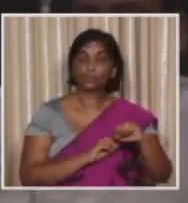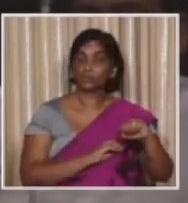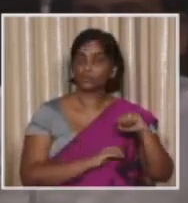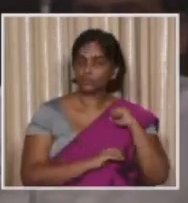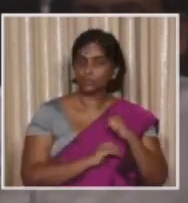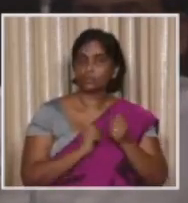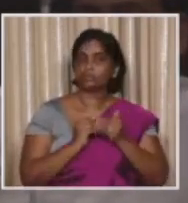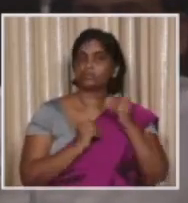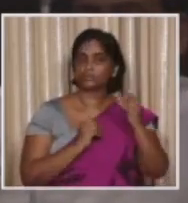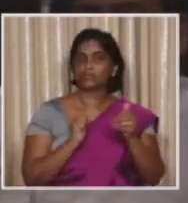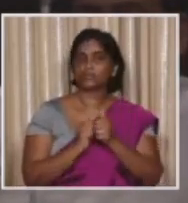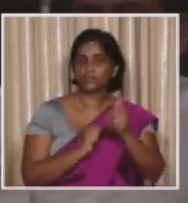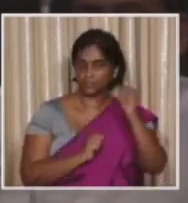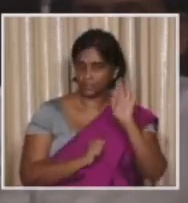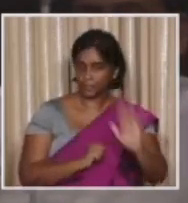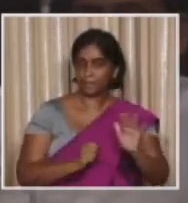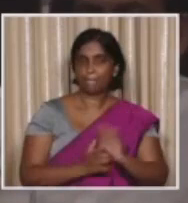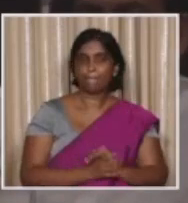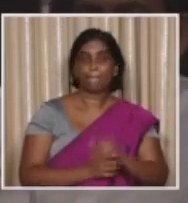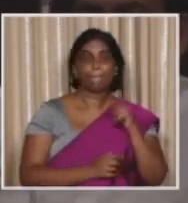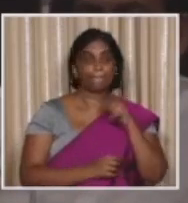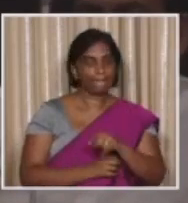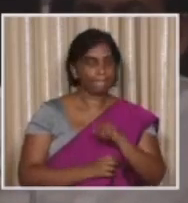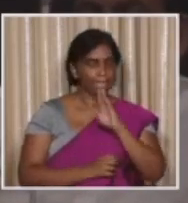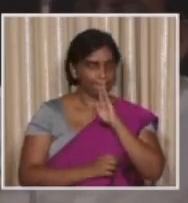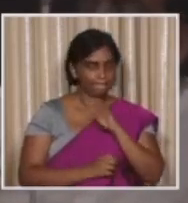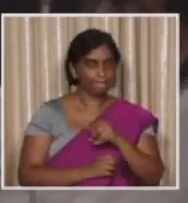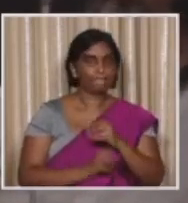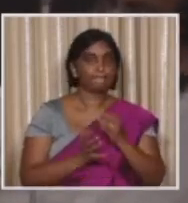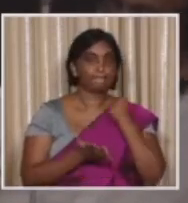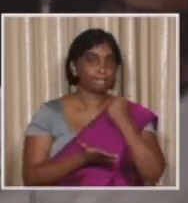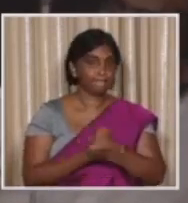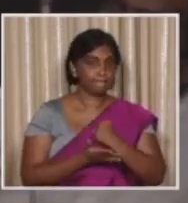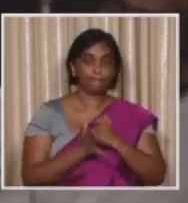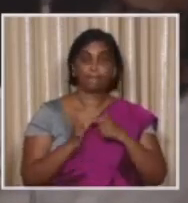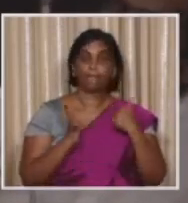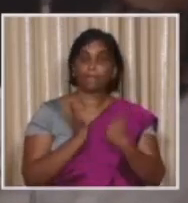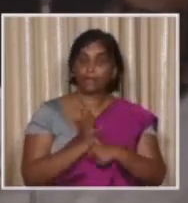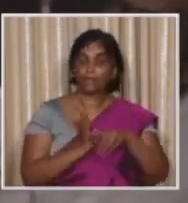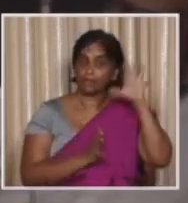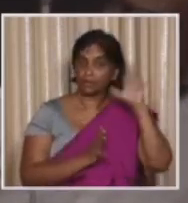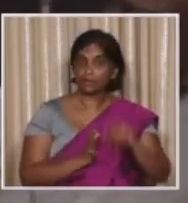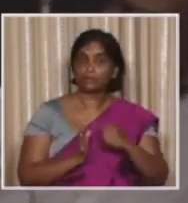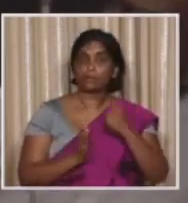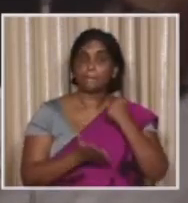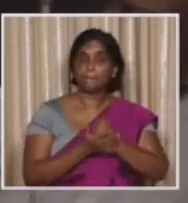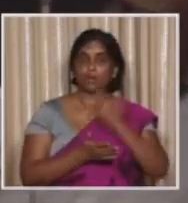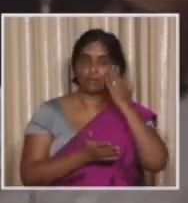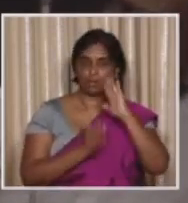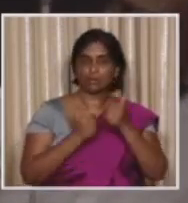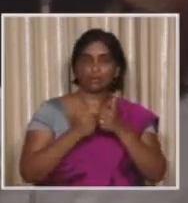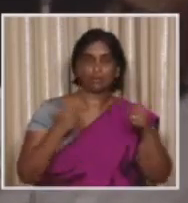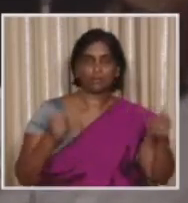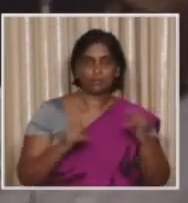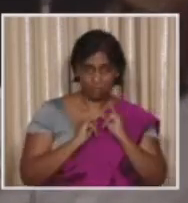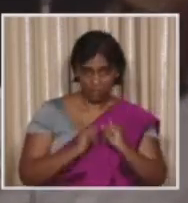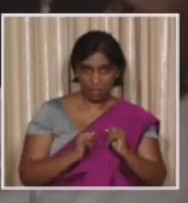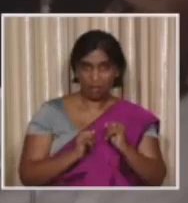ශක්තිමත් අඩිතාලම යෙදවිය යුතුයි කියන එක. දැන් මේකේ තියෙනවා මහා බැංකුවේ පනත ගෙනල්ලා මහා බැංකුව ස්වාධීන කිරීම. ඒක නරක